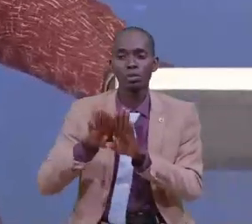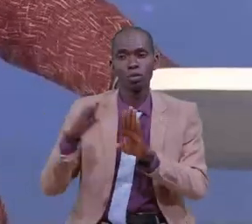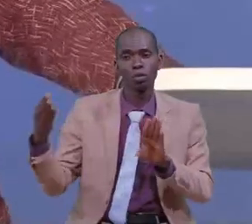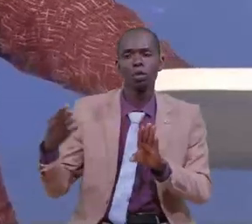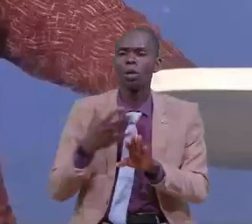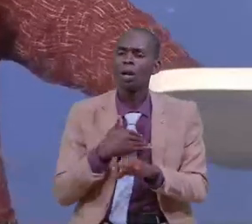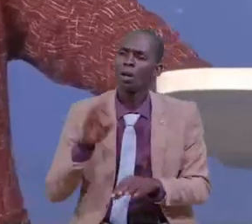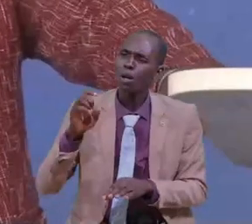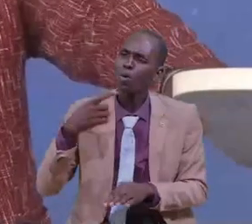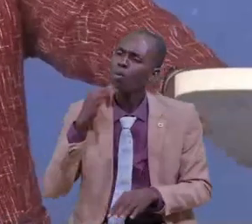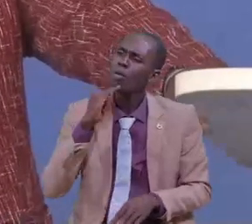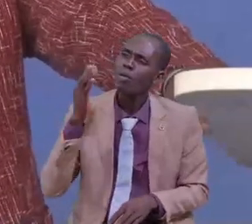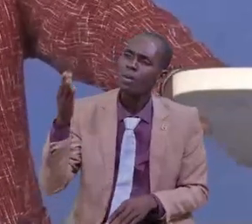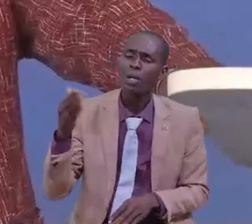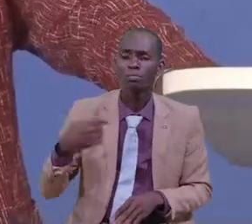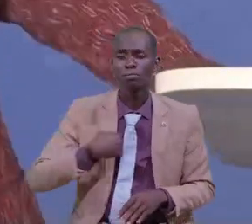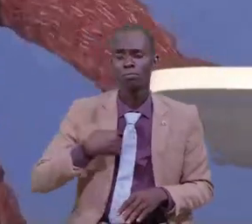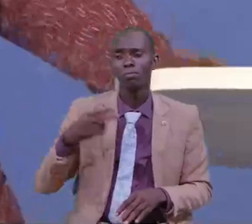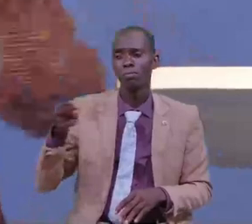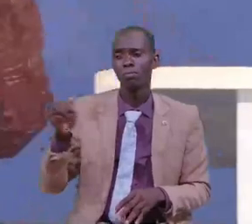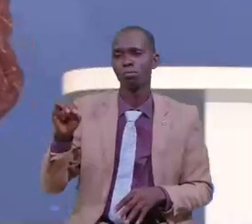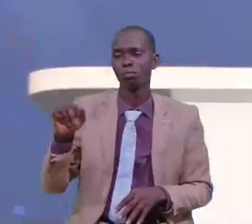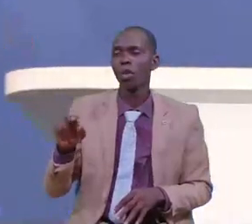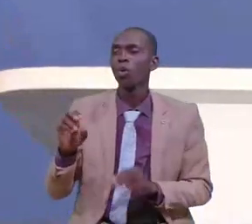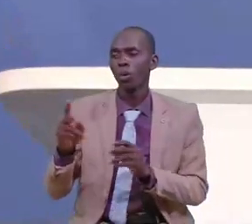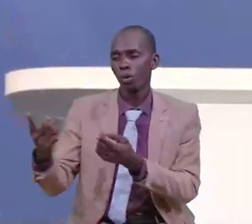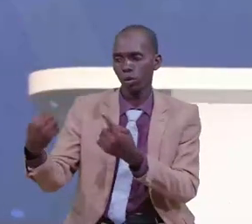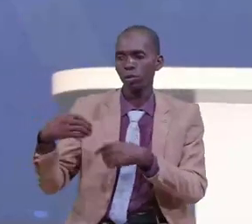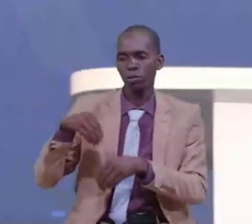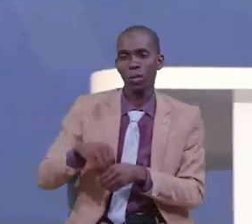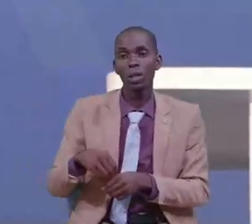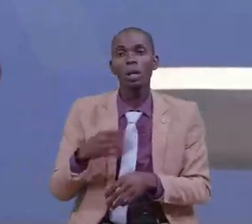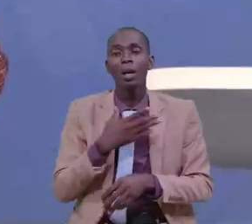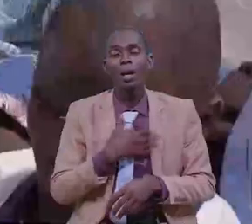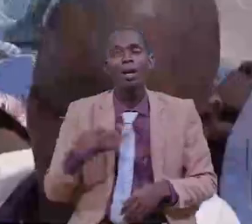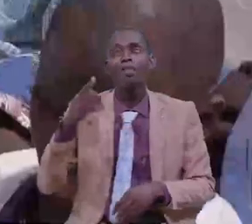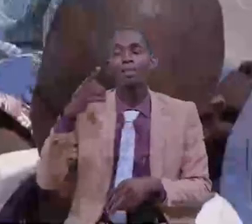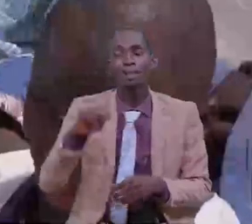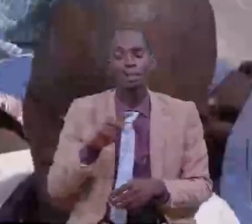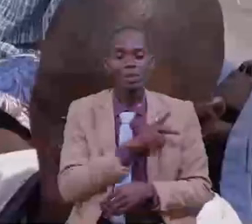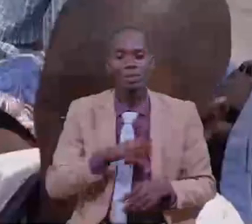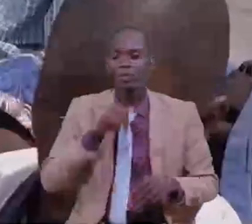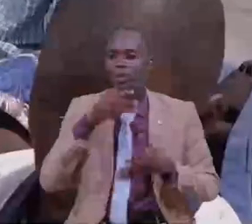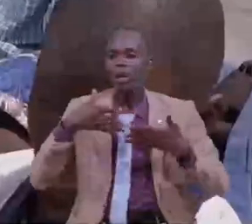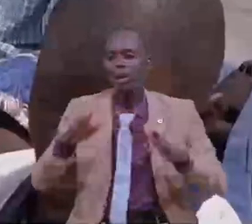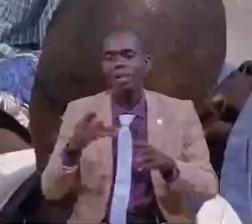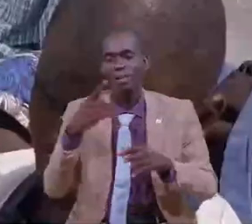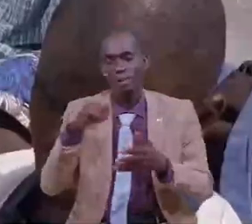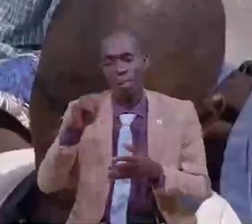ne lui a pas permis de parler premièrement. Dieu ne permettra pas à tes ennemis de parler en